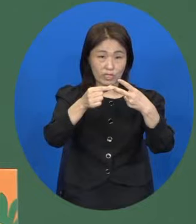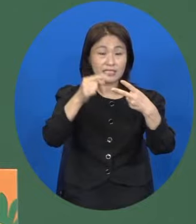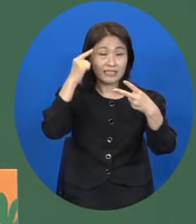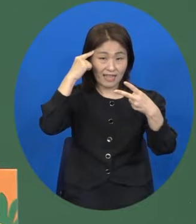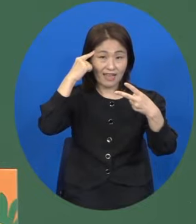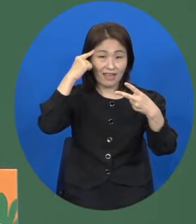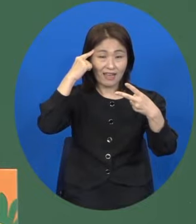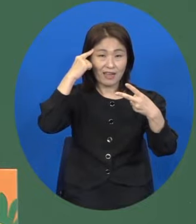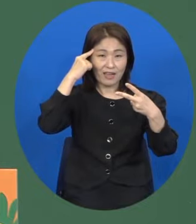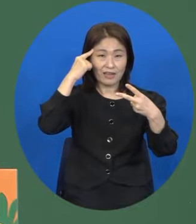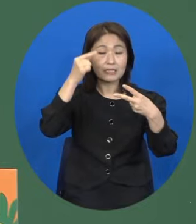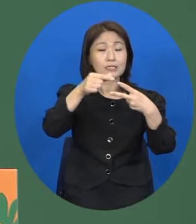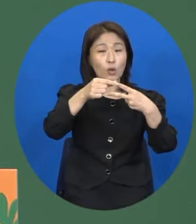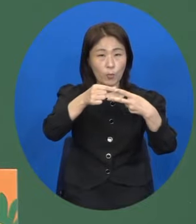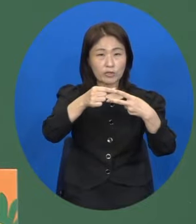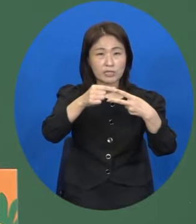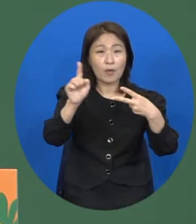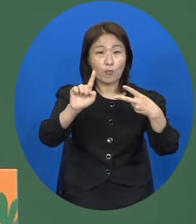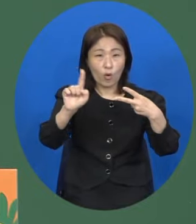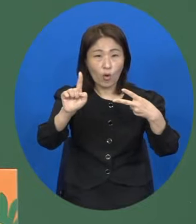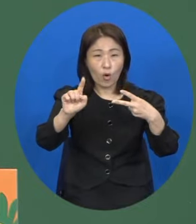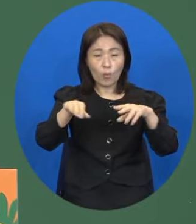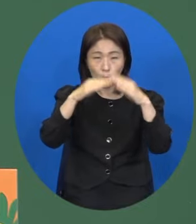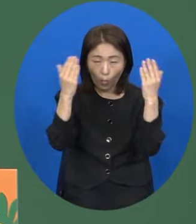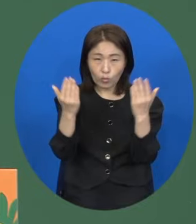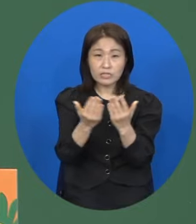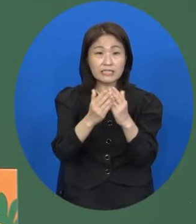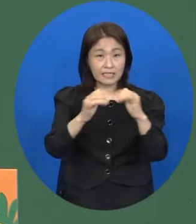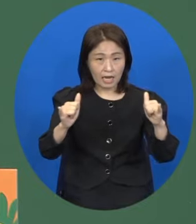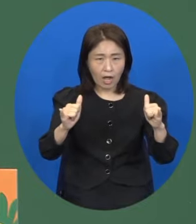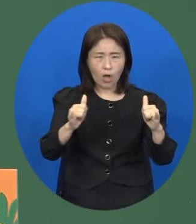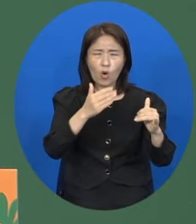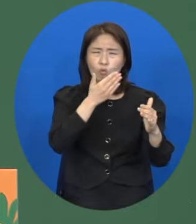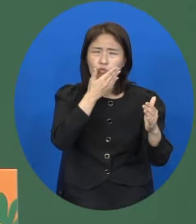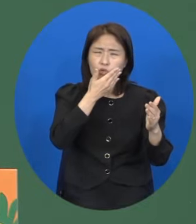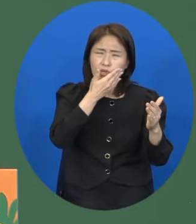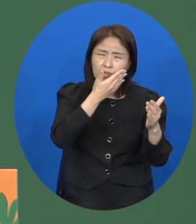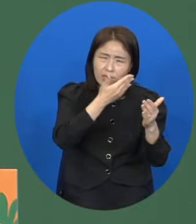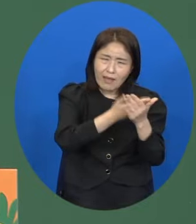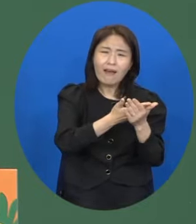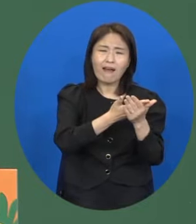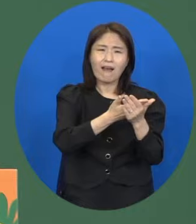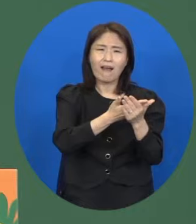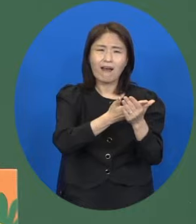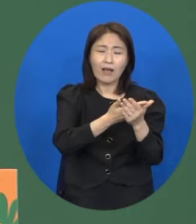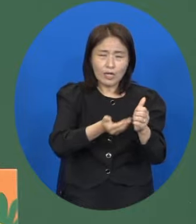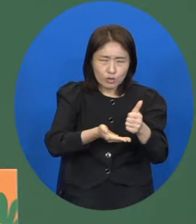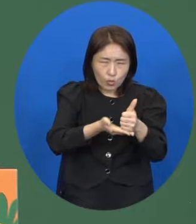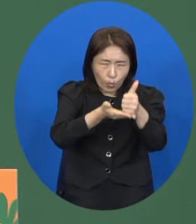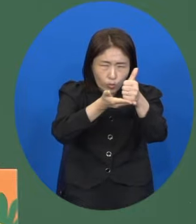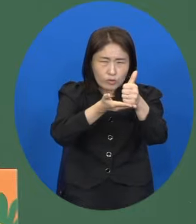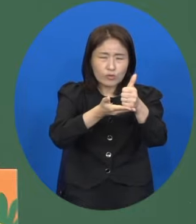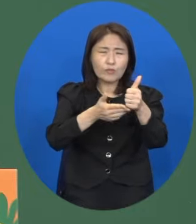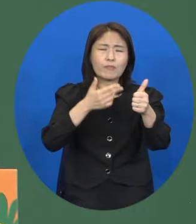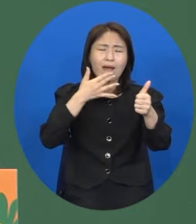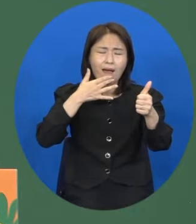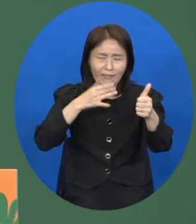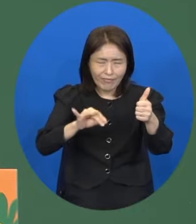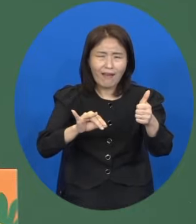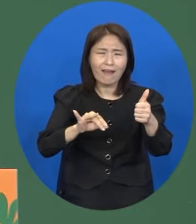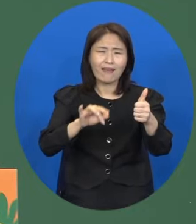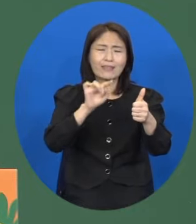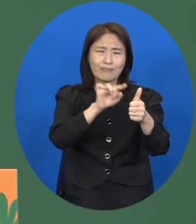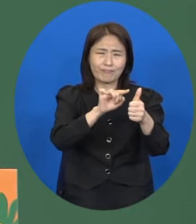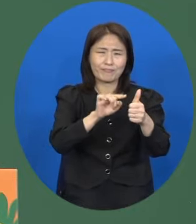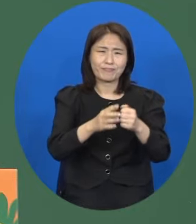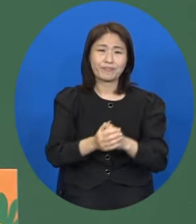합니다. 첫 번째, 모든 인간은 존엄한 존중받아 마땅한 존재라는